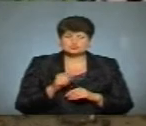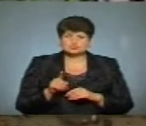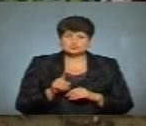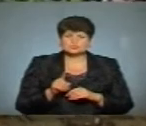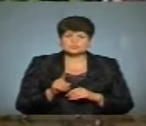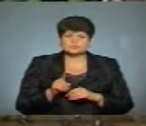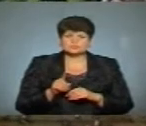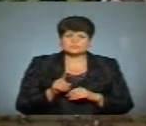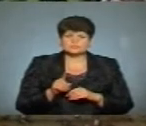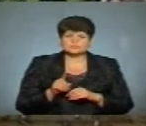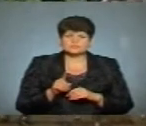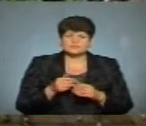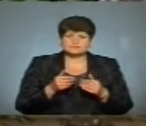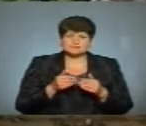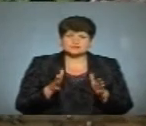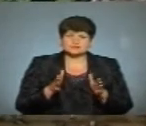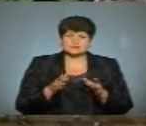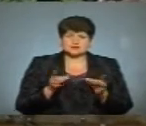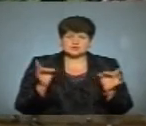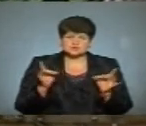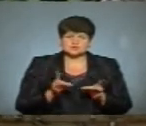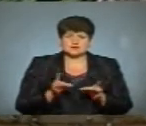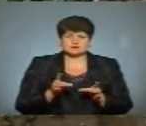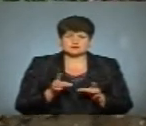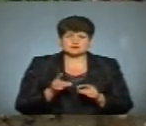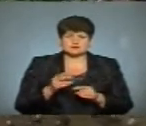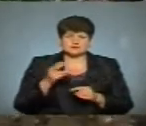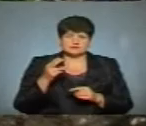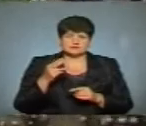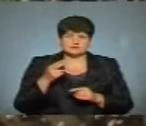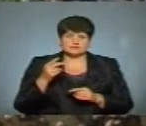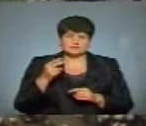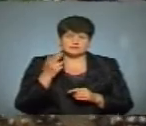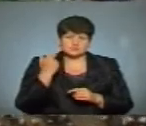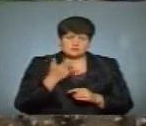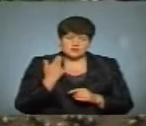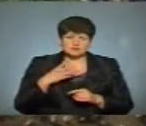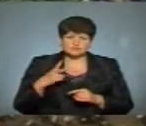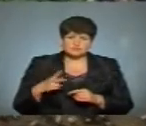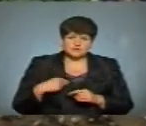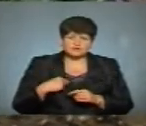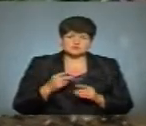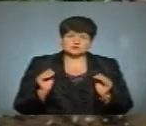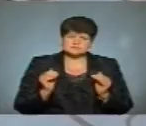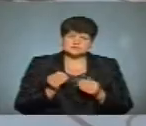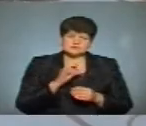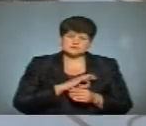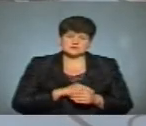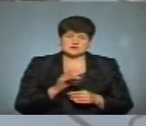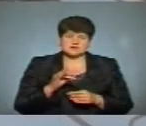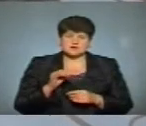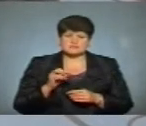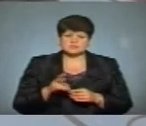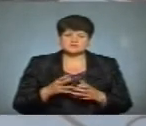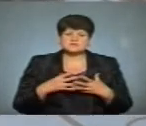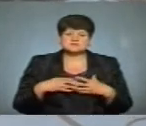закриті ресторани там в Італії, Іспанія, Франція, то безпосередньо зменшується кількість споживання самого равлика. У